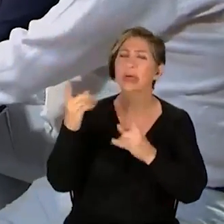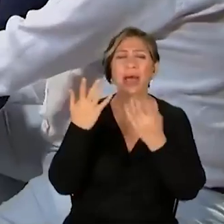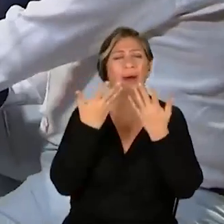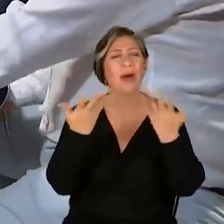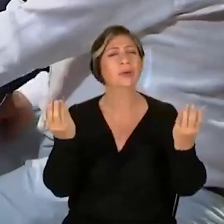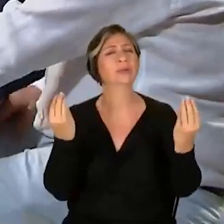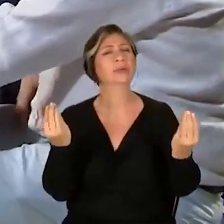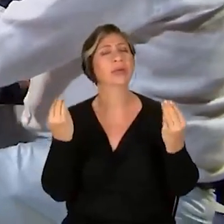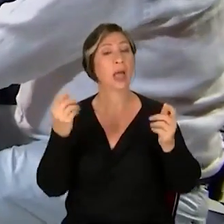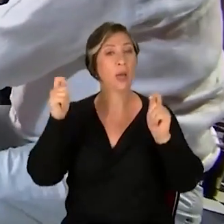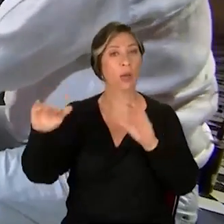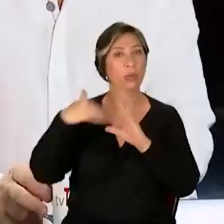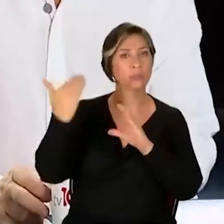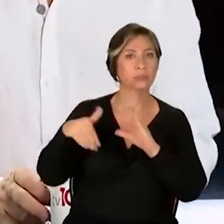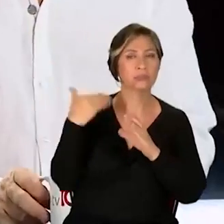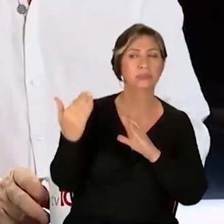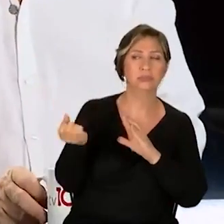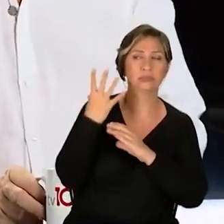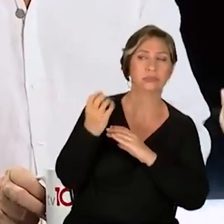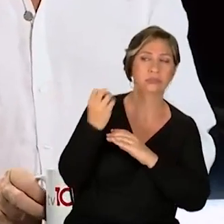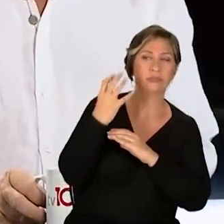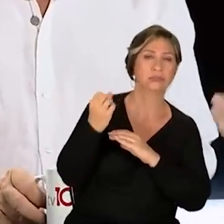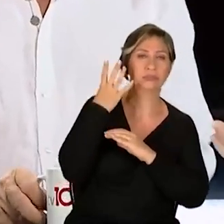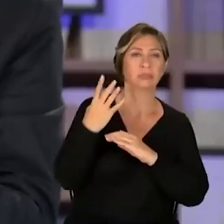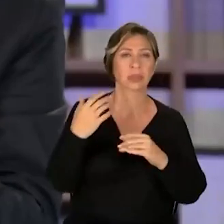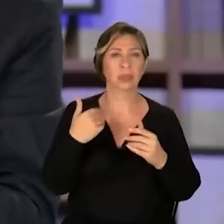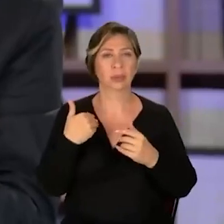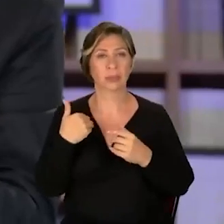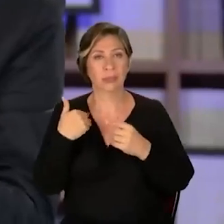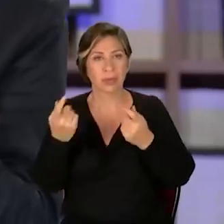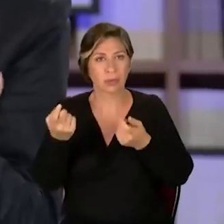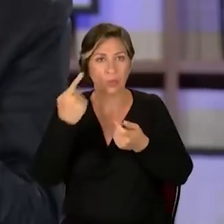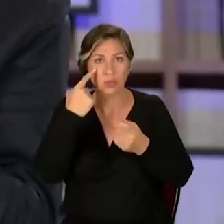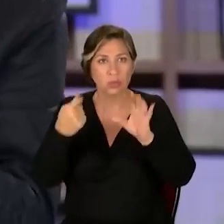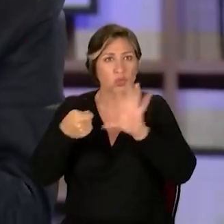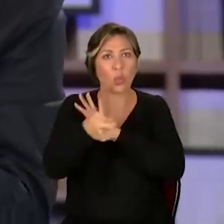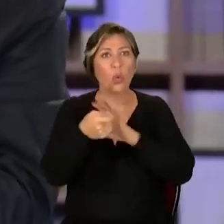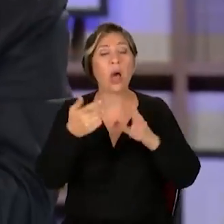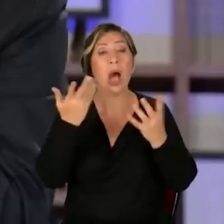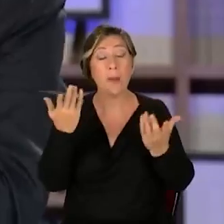gibi şeyler veriyor. Yani bu uygulamaları indir diyor. Fakat bu